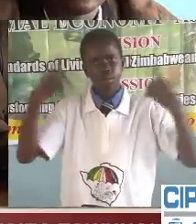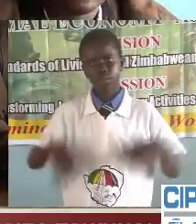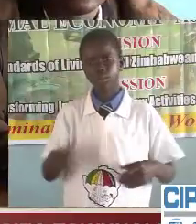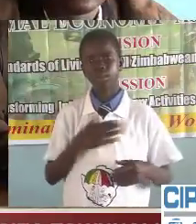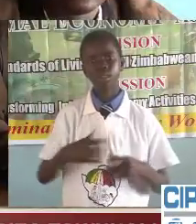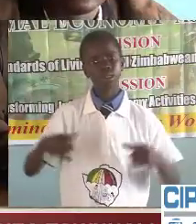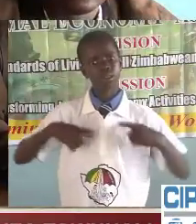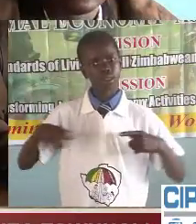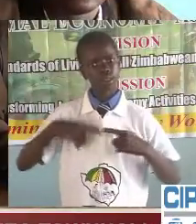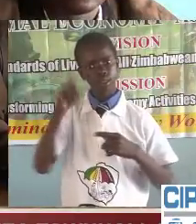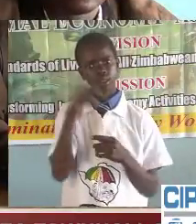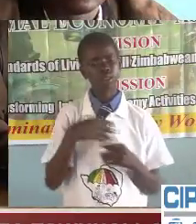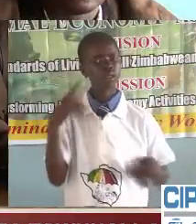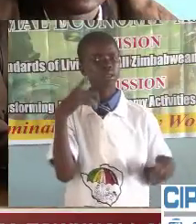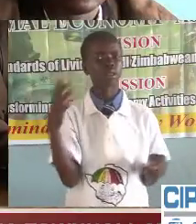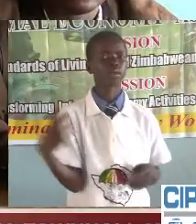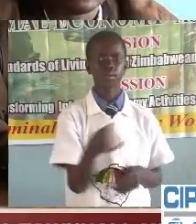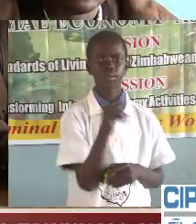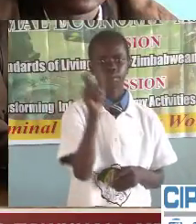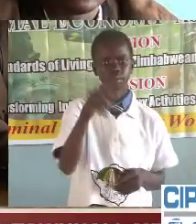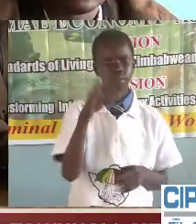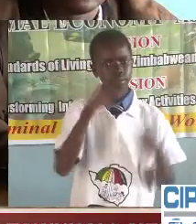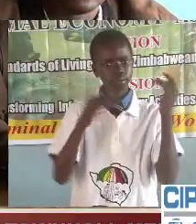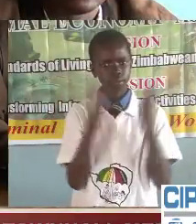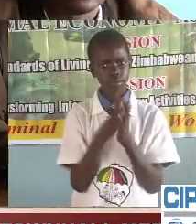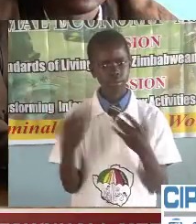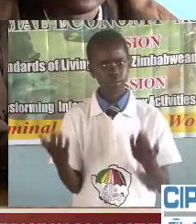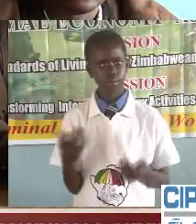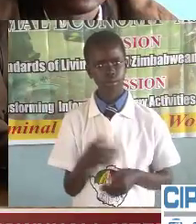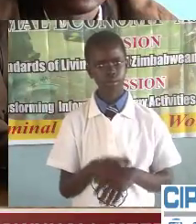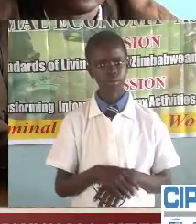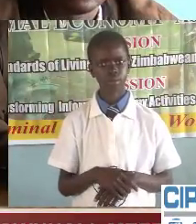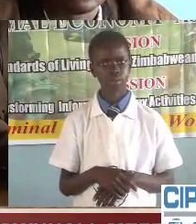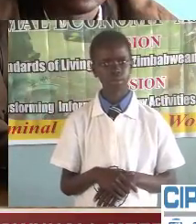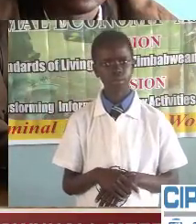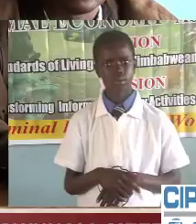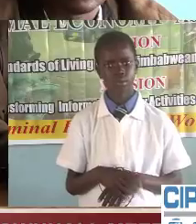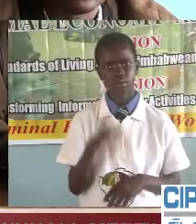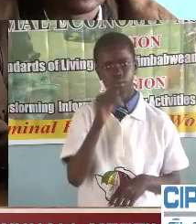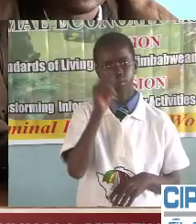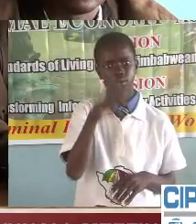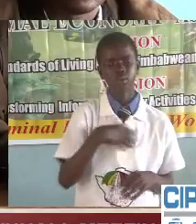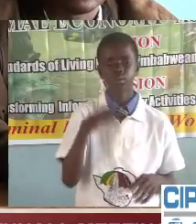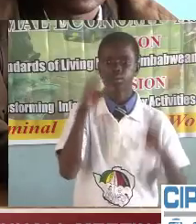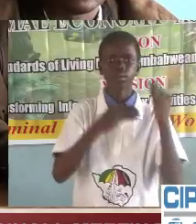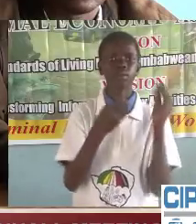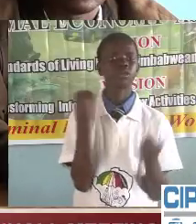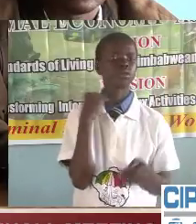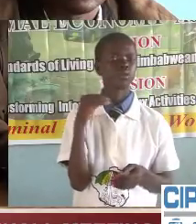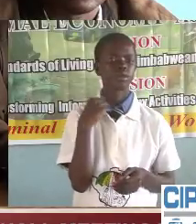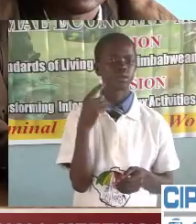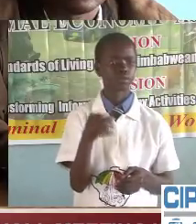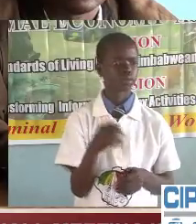dzionekwe. Zvino kana dzisina kutaurwa idzodzo zvokwadi zvatiri kutaura pano hazvina zvazvinoreva.